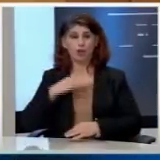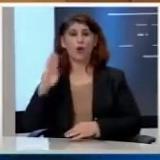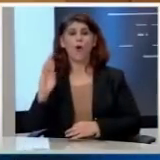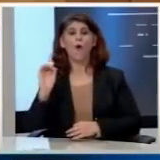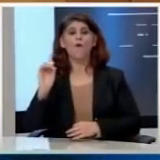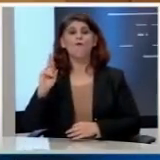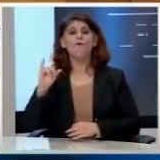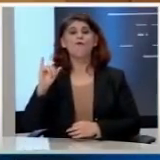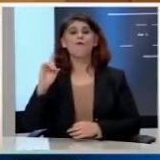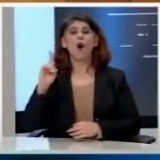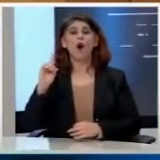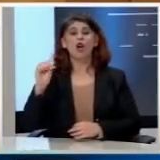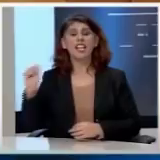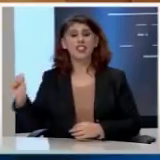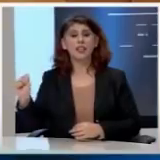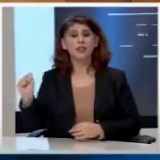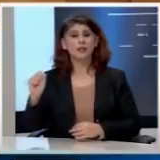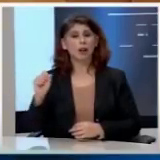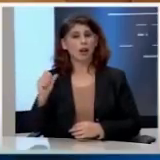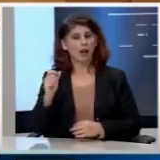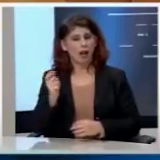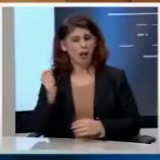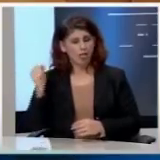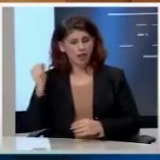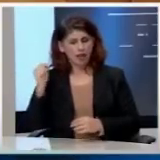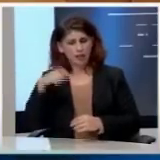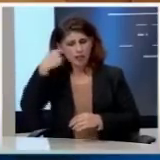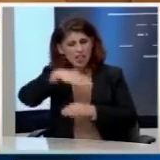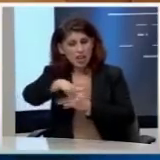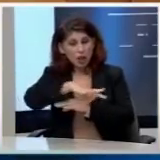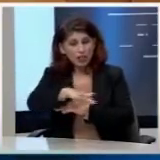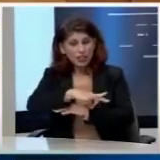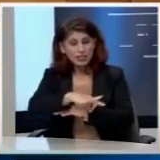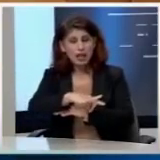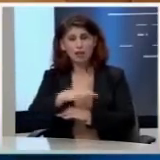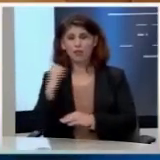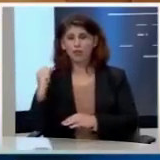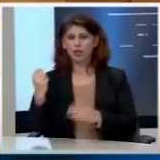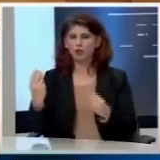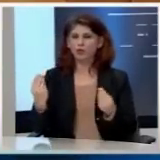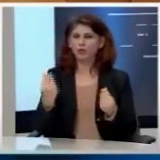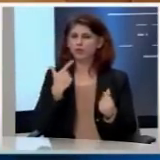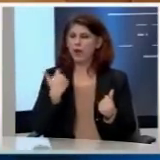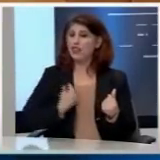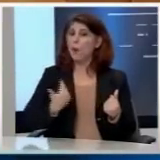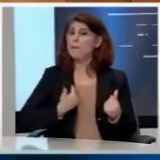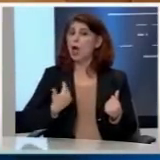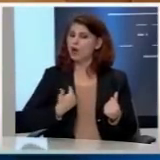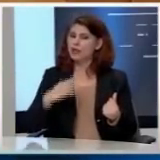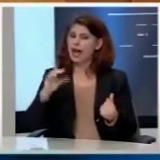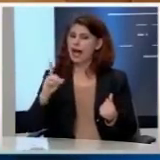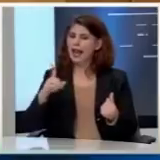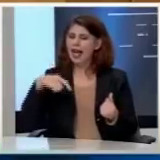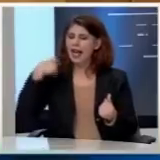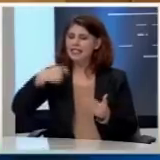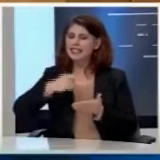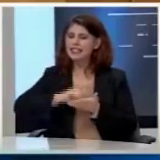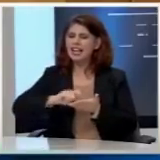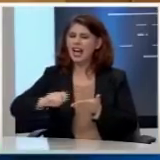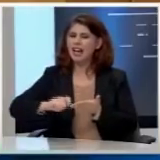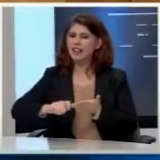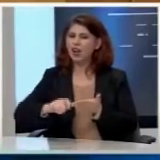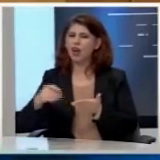σκηνοθεσία, δυνατή ερμηνεία με αδύναμο σενάριο. Το δε σενάριο αυτό έχει δύο σκέλη. Το πρώτο σκέλος